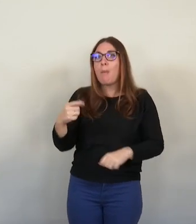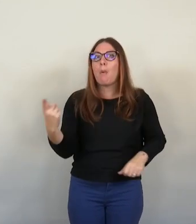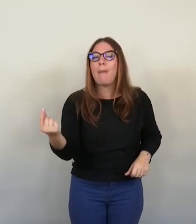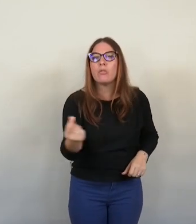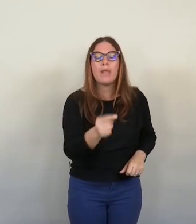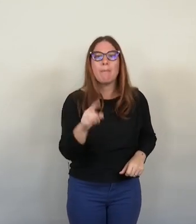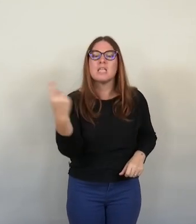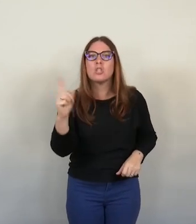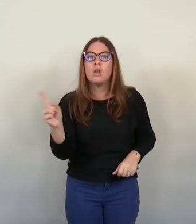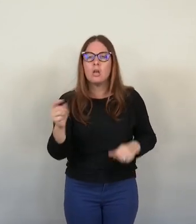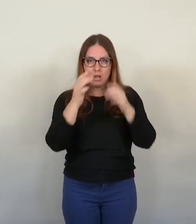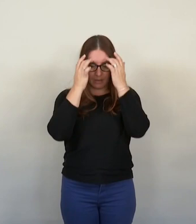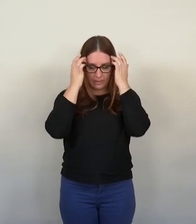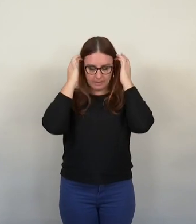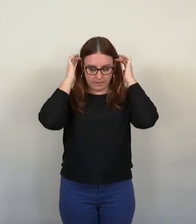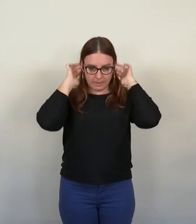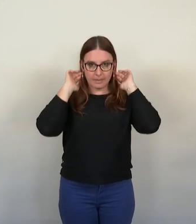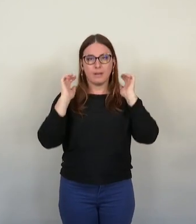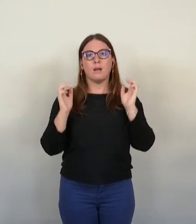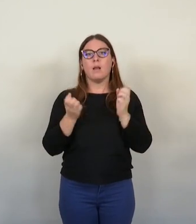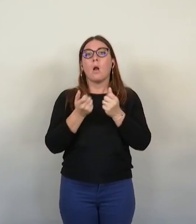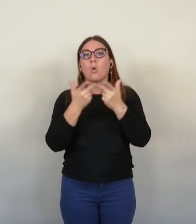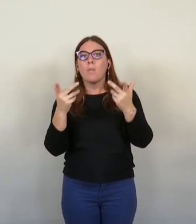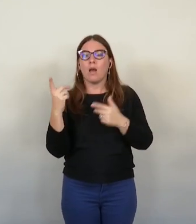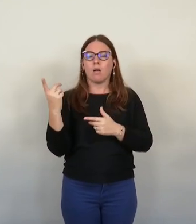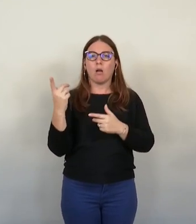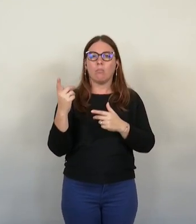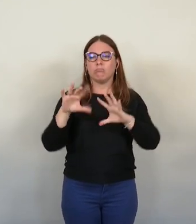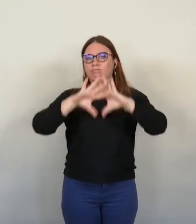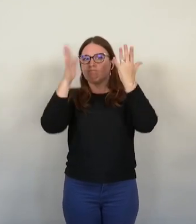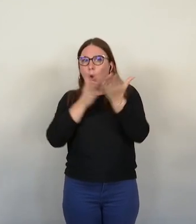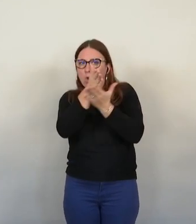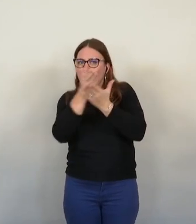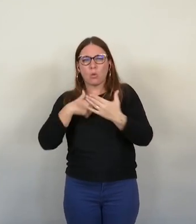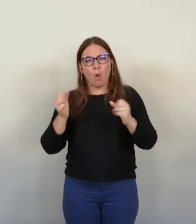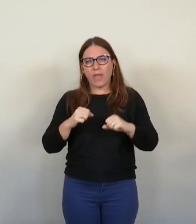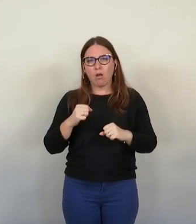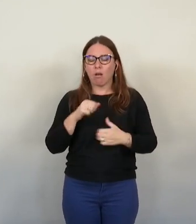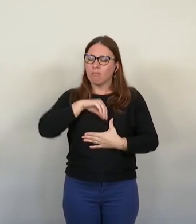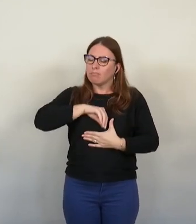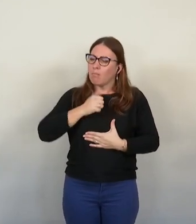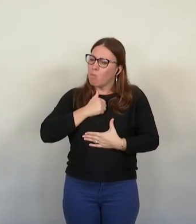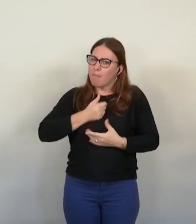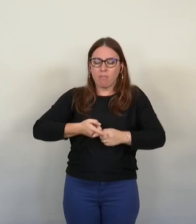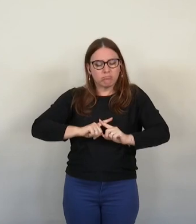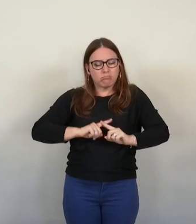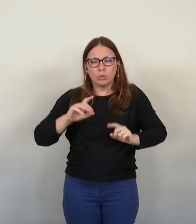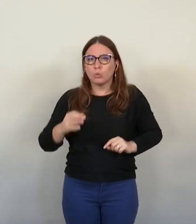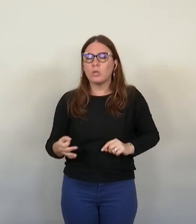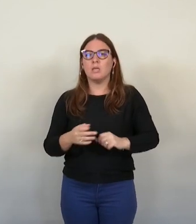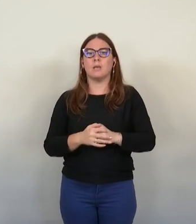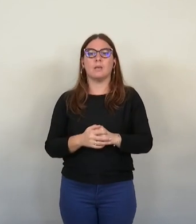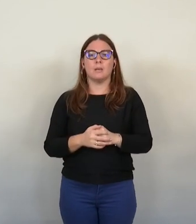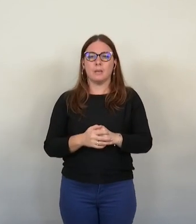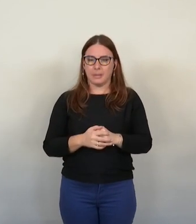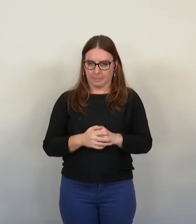ensuite je continue dans les orientations quantitatives qu'on ne peut que partager et moi j'y suis particulièrement sensible notamment sur la division par